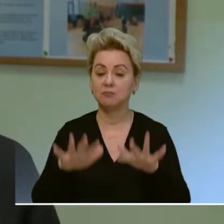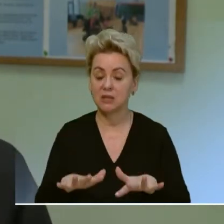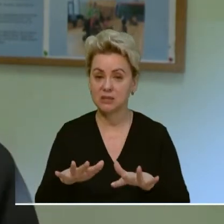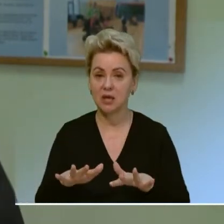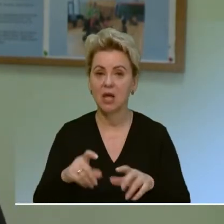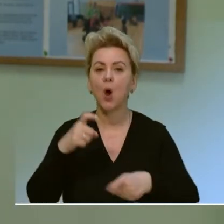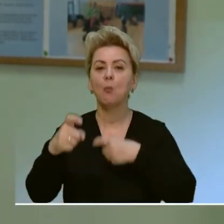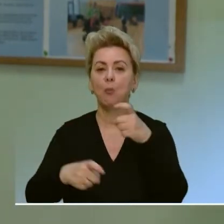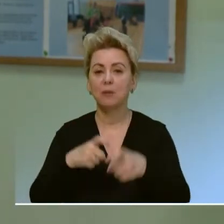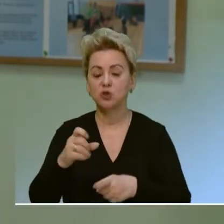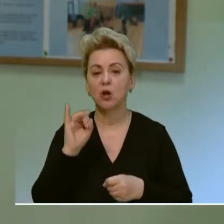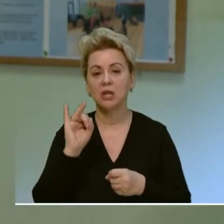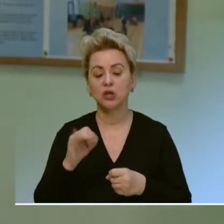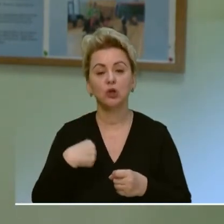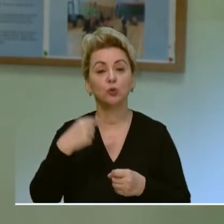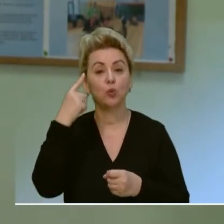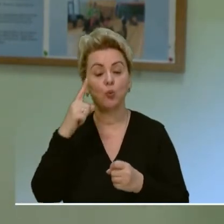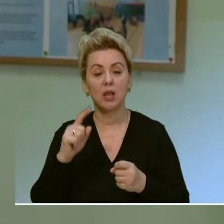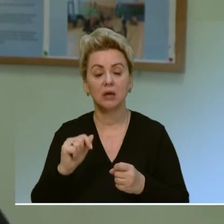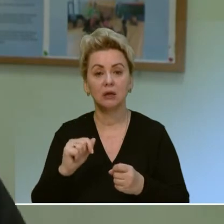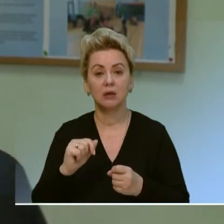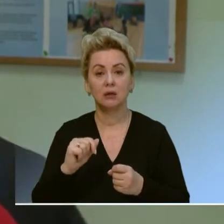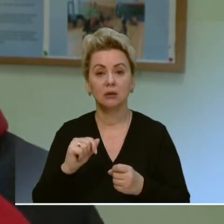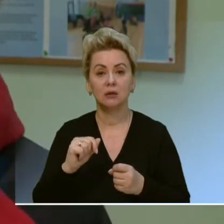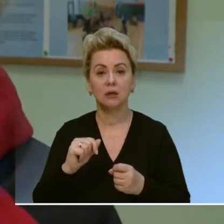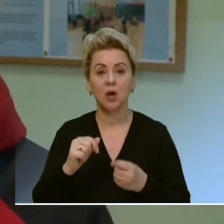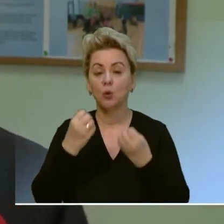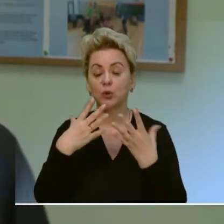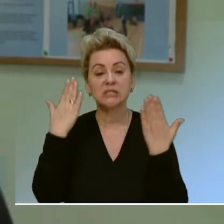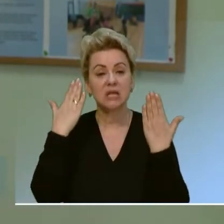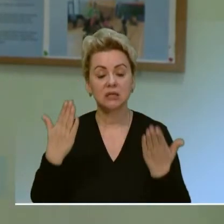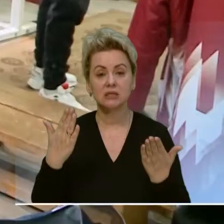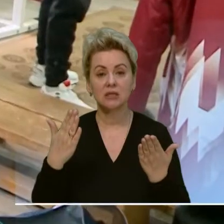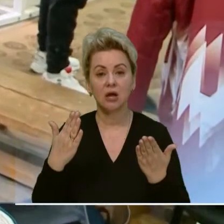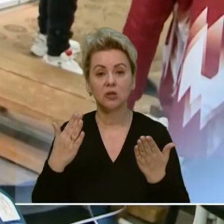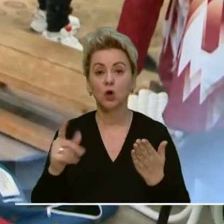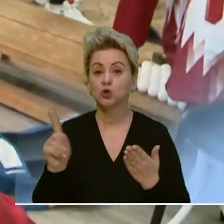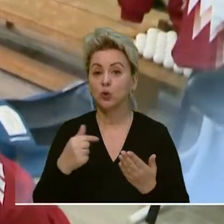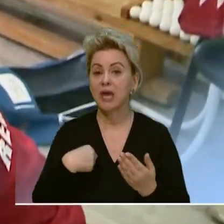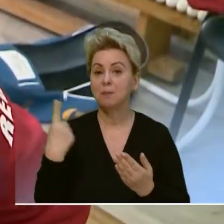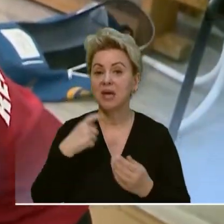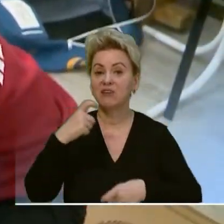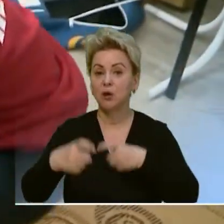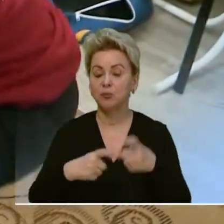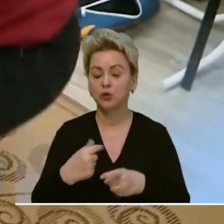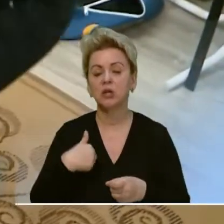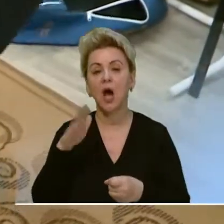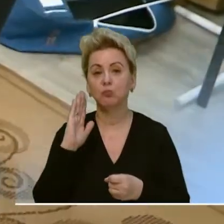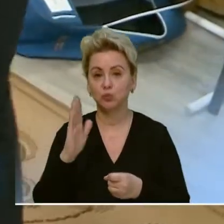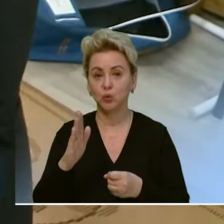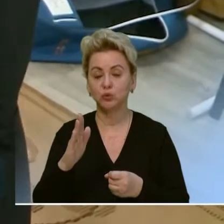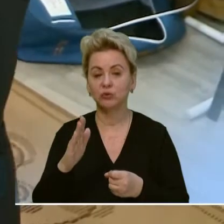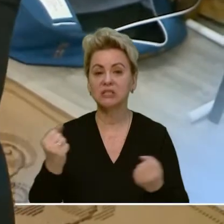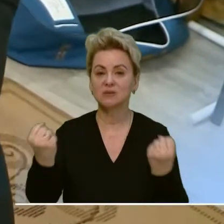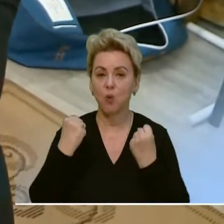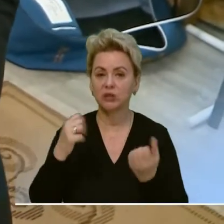Побежала и думала, просто не знала, то я первая побегу. Я буду